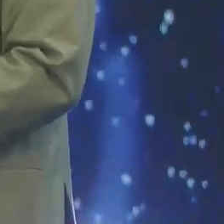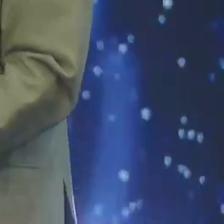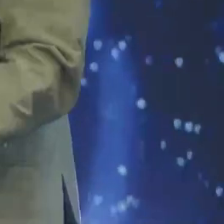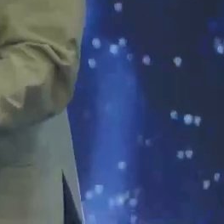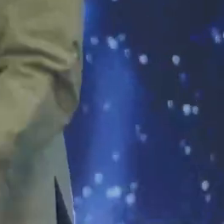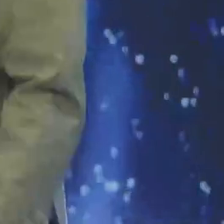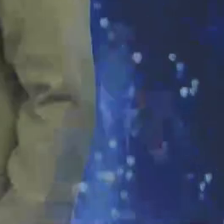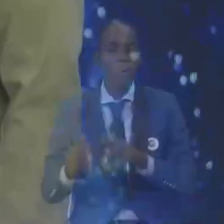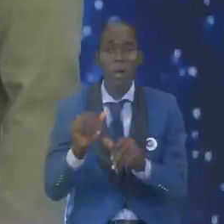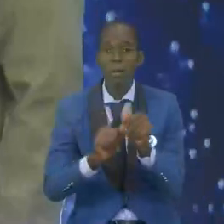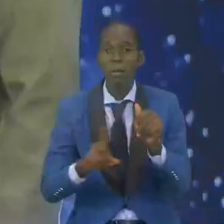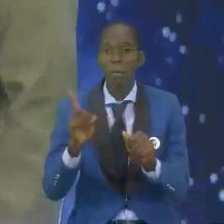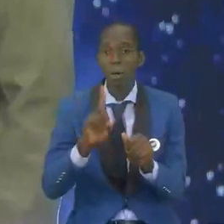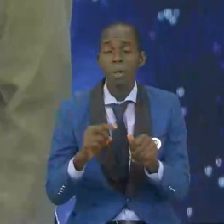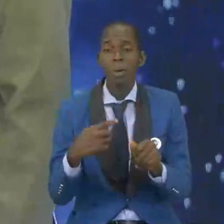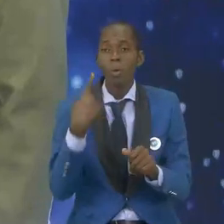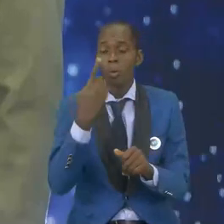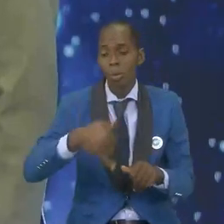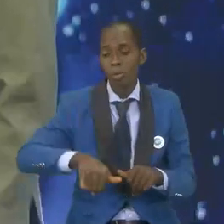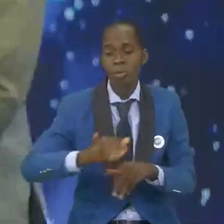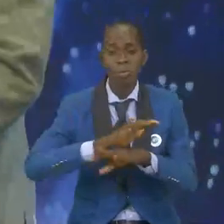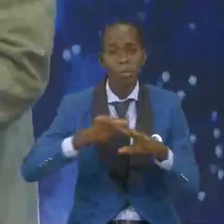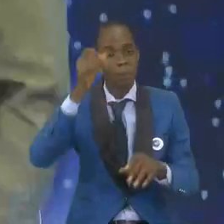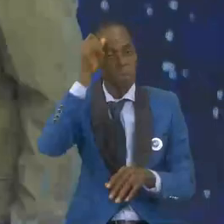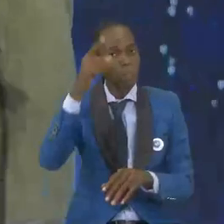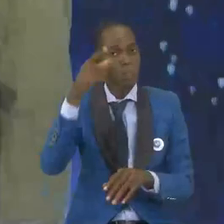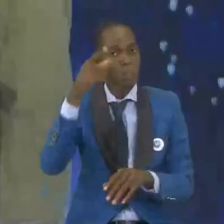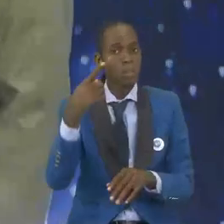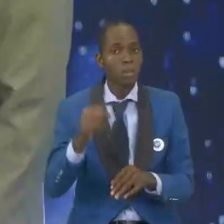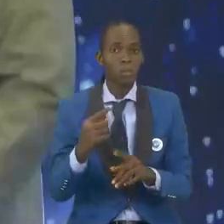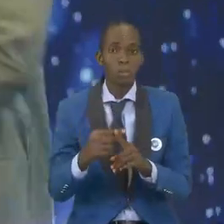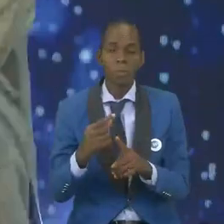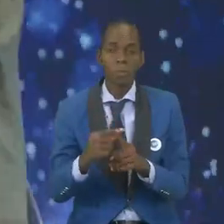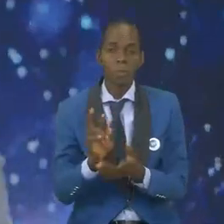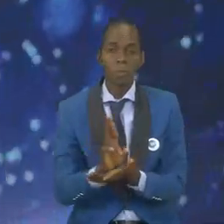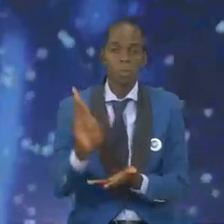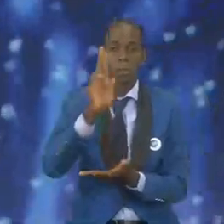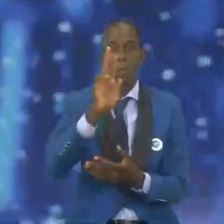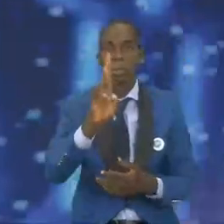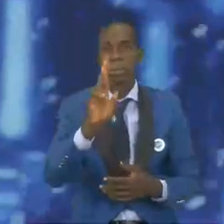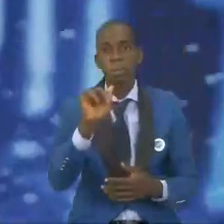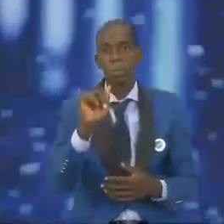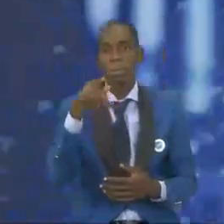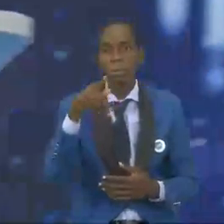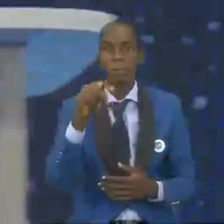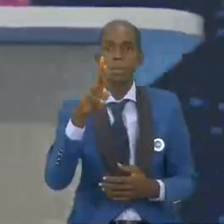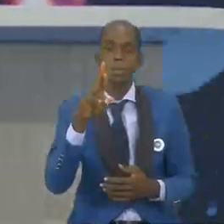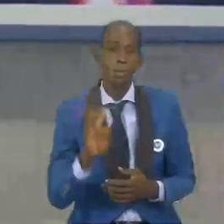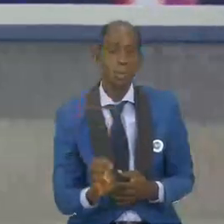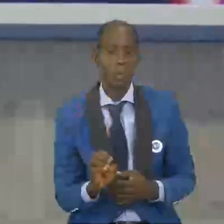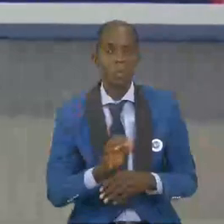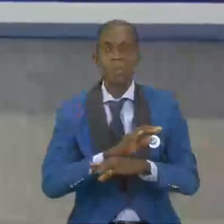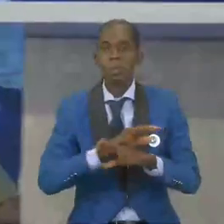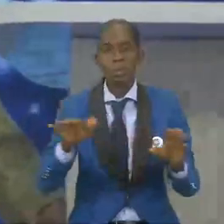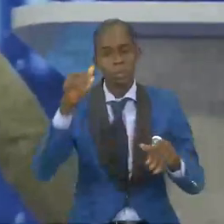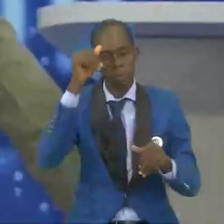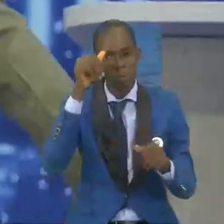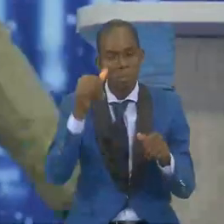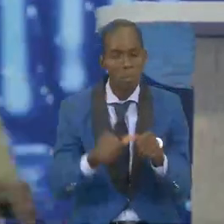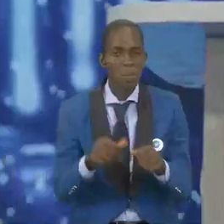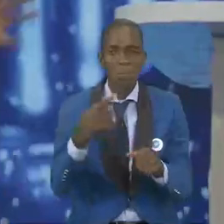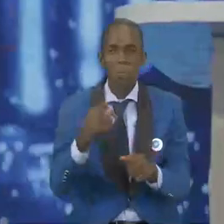Et les gens ne comprennent même pas l'enlèvement. Ils ne sont même pas conscients de l'enlèvement. Ils ne se rappellent